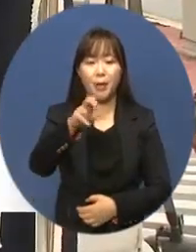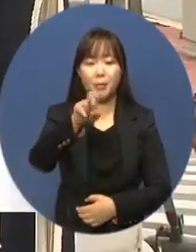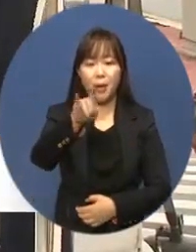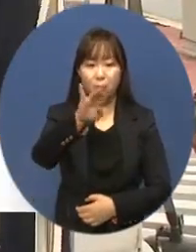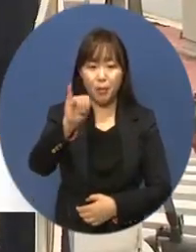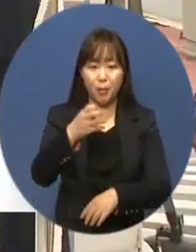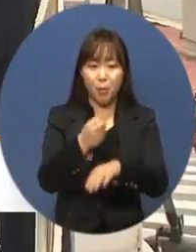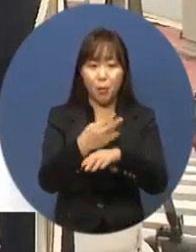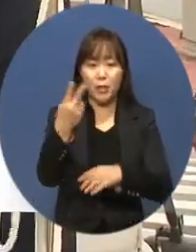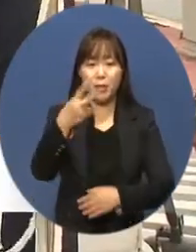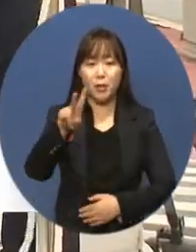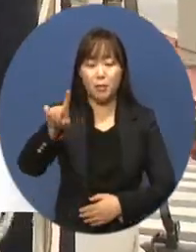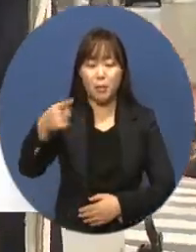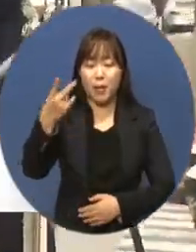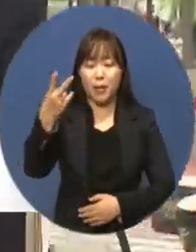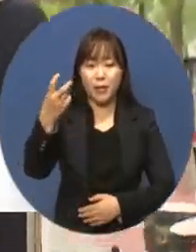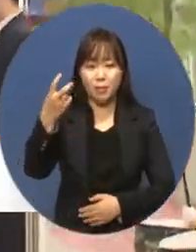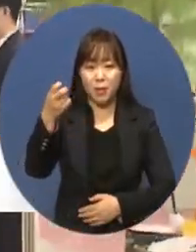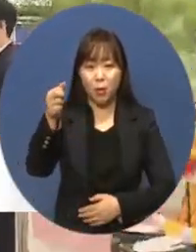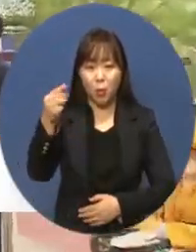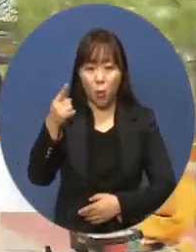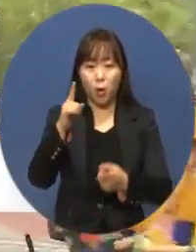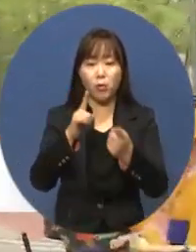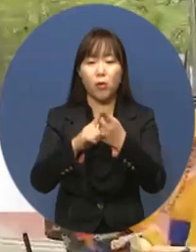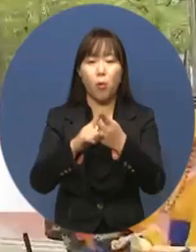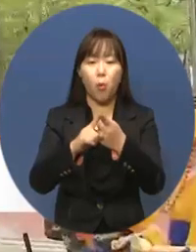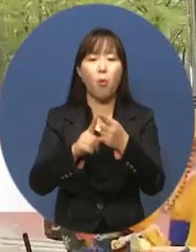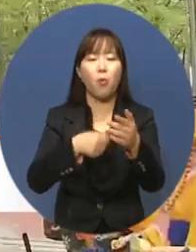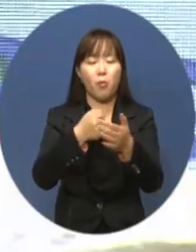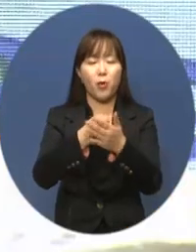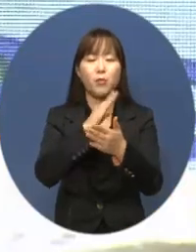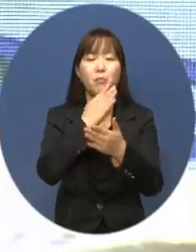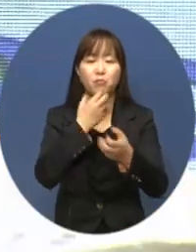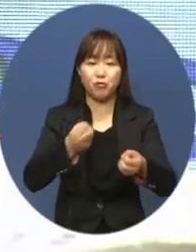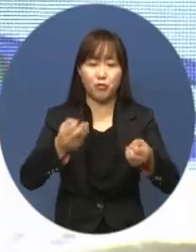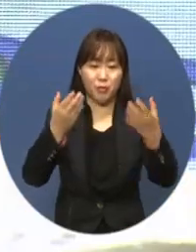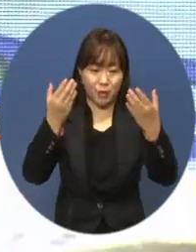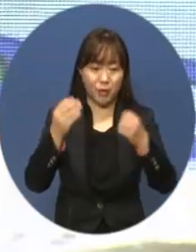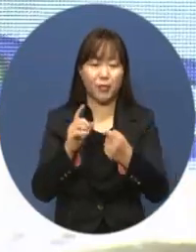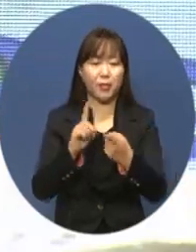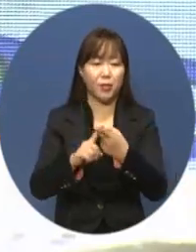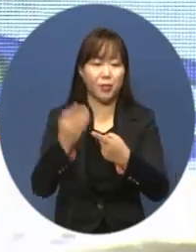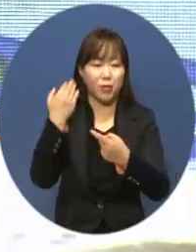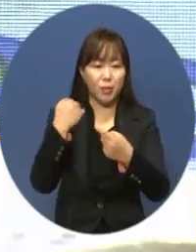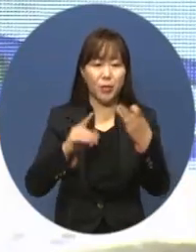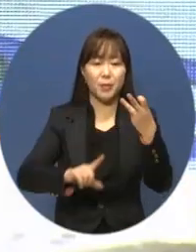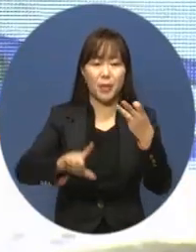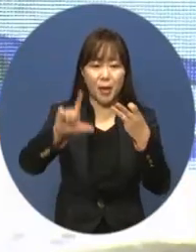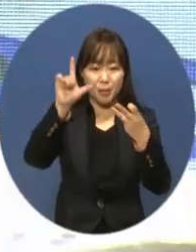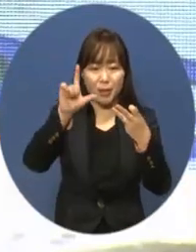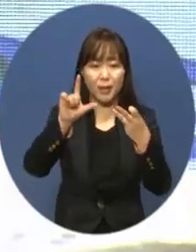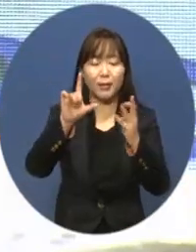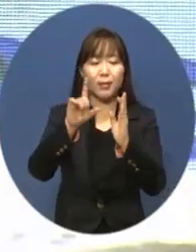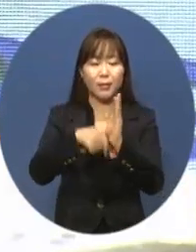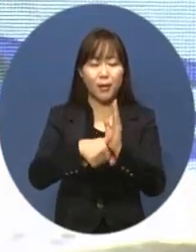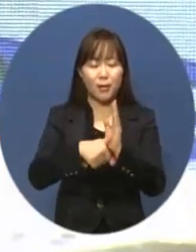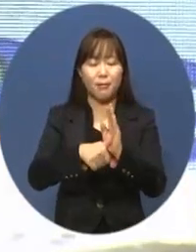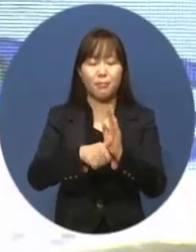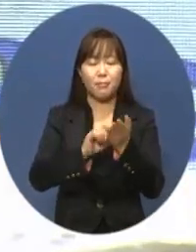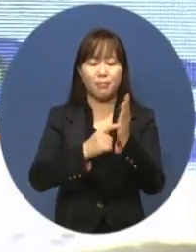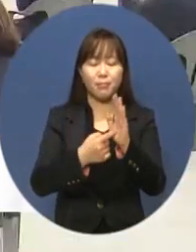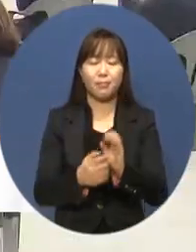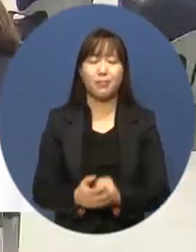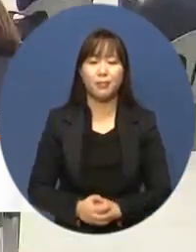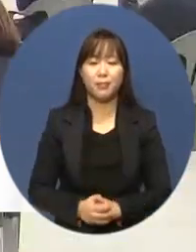보물 제2122호 승격을 기념하기 위한 축하 행사를 지난 13일 순천 부읍성 남문터 광장에서